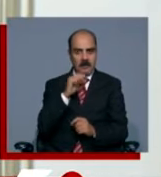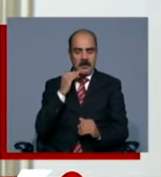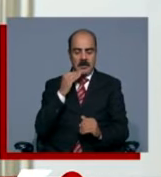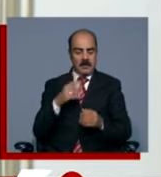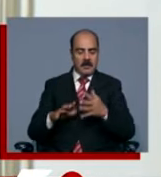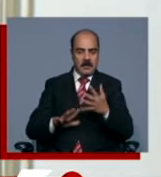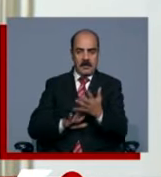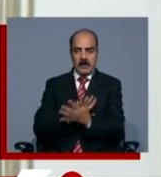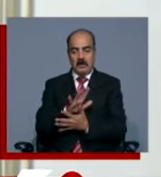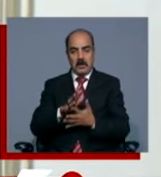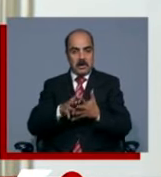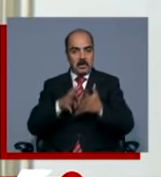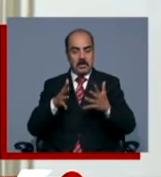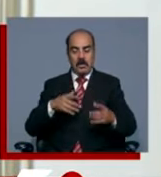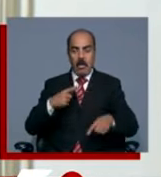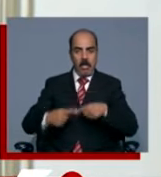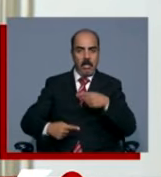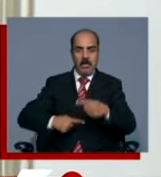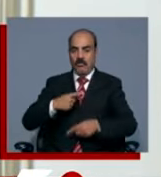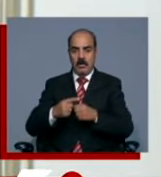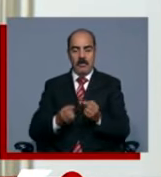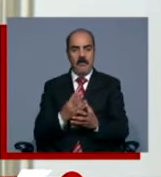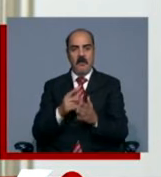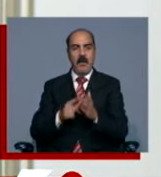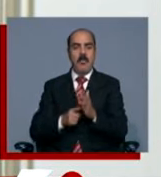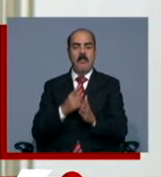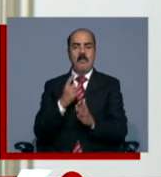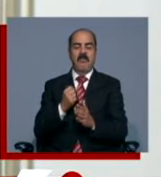دولية متعاقبة وغير مسبوقة